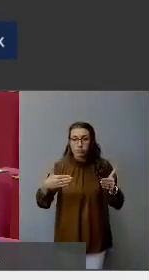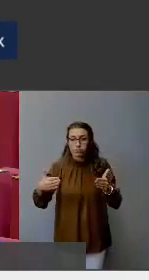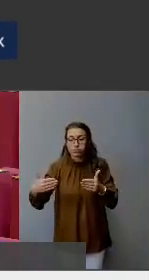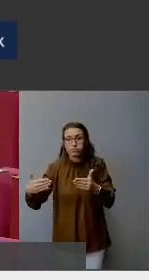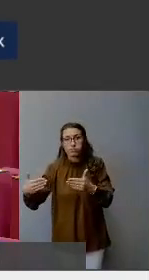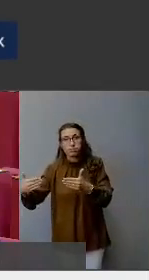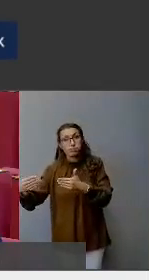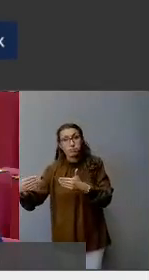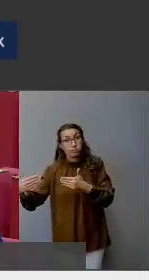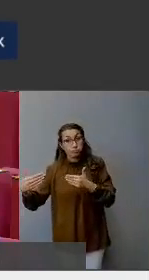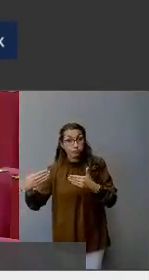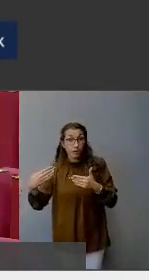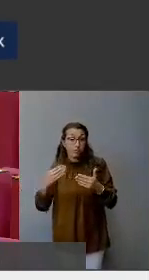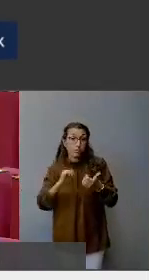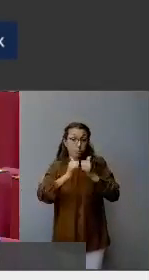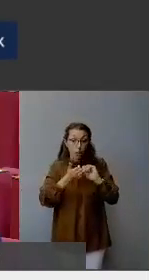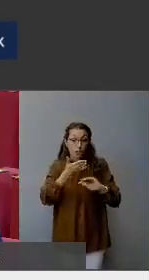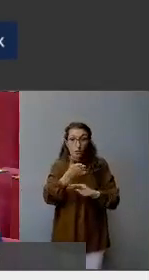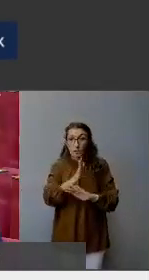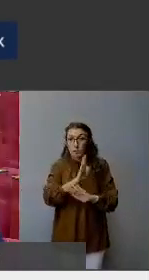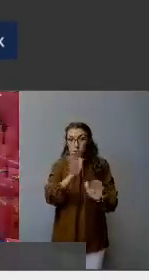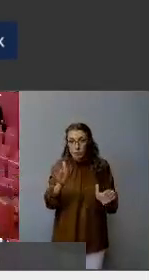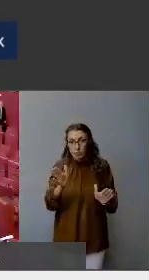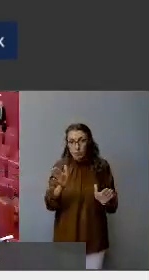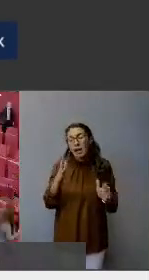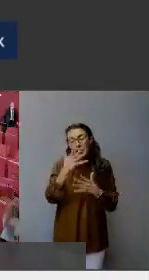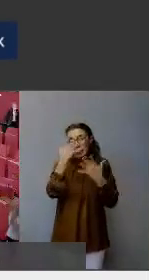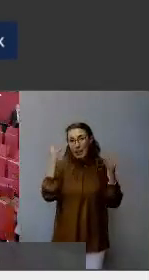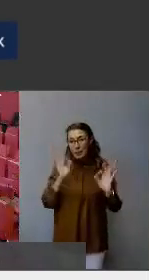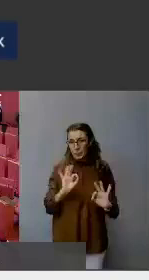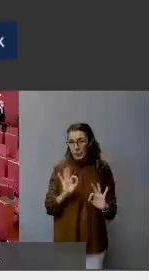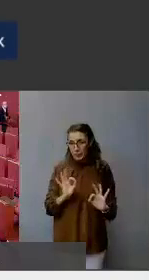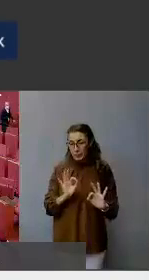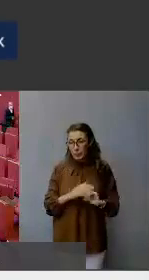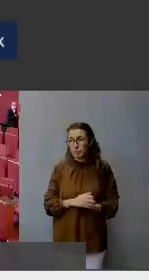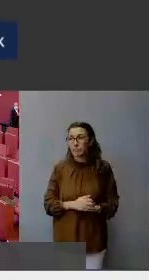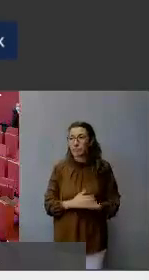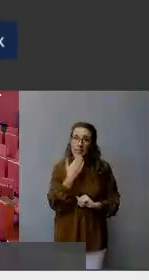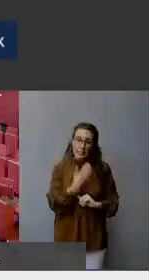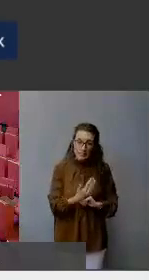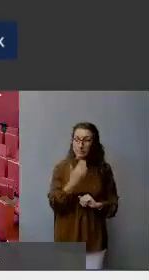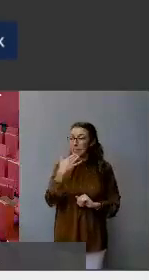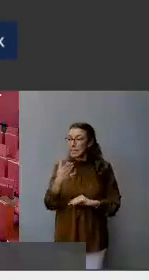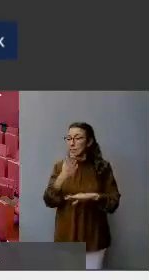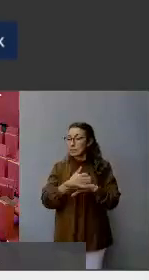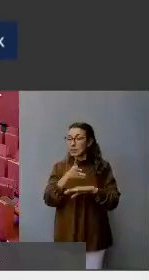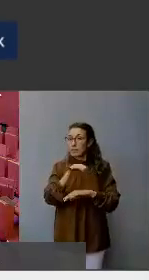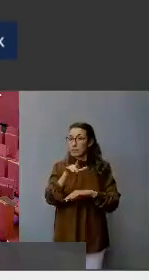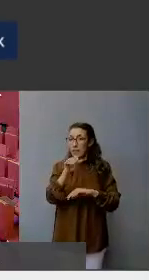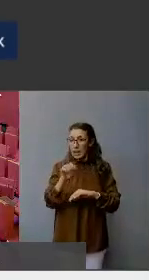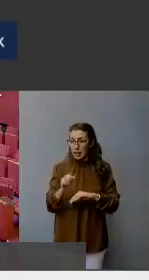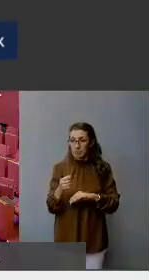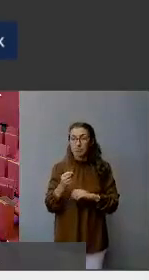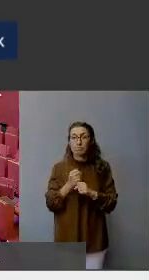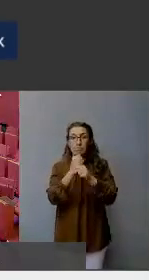possa andare grazie grazie consigliere via assessore maresca prima